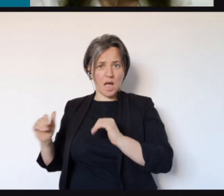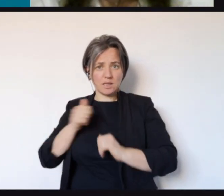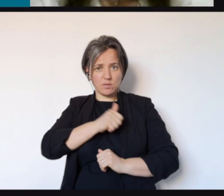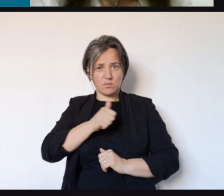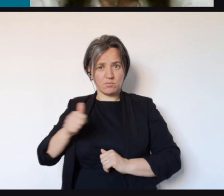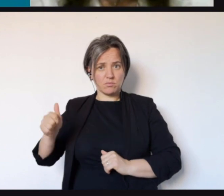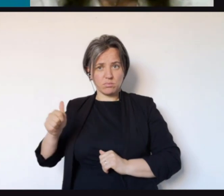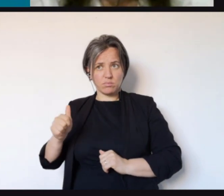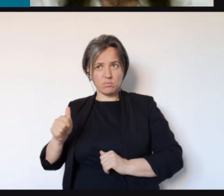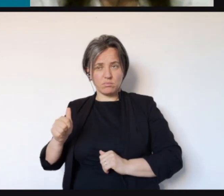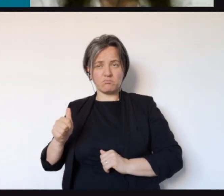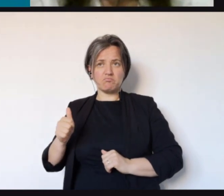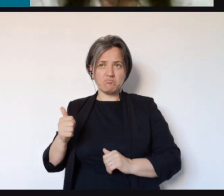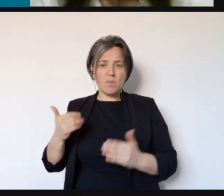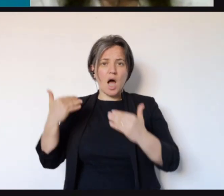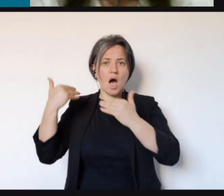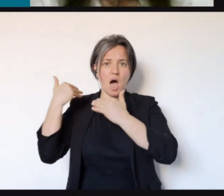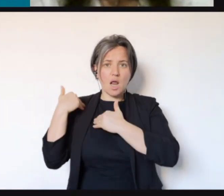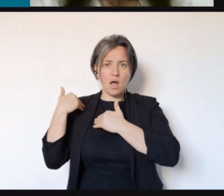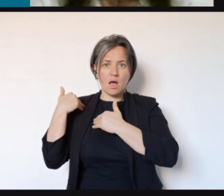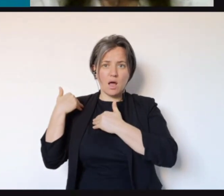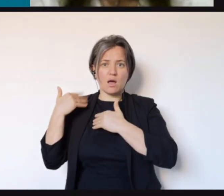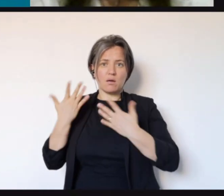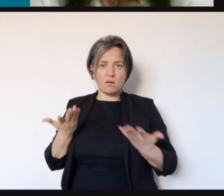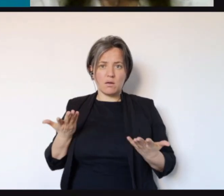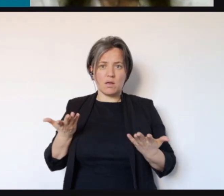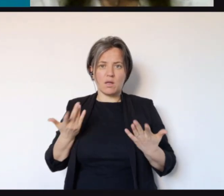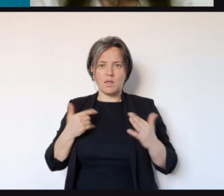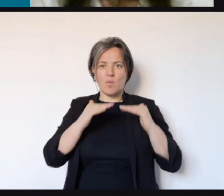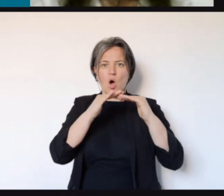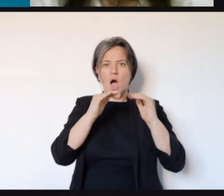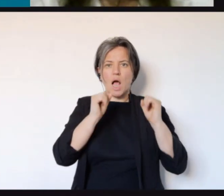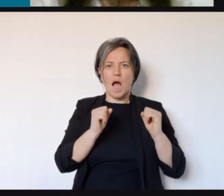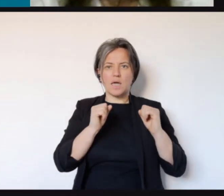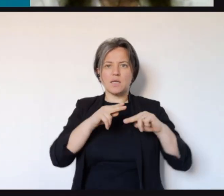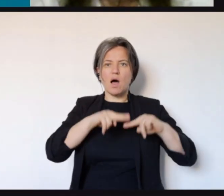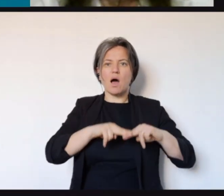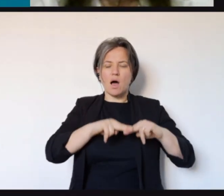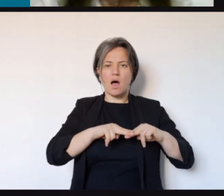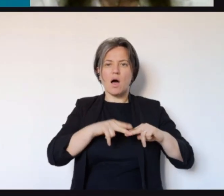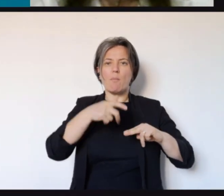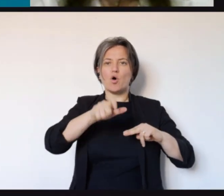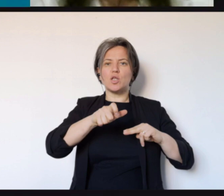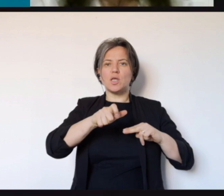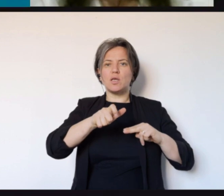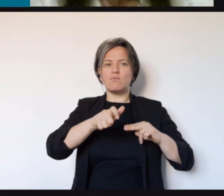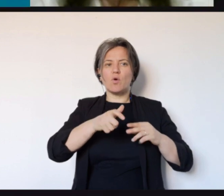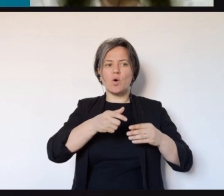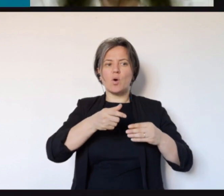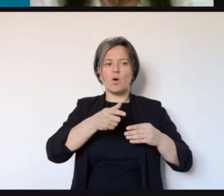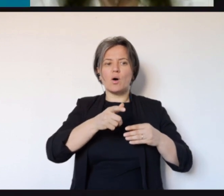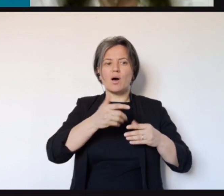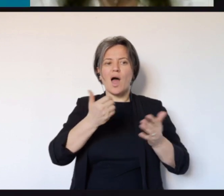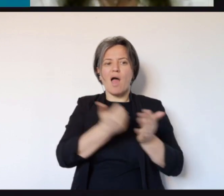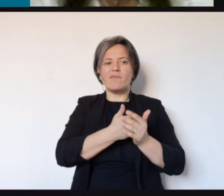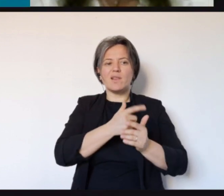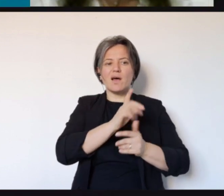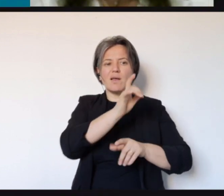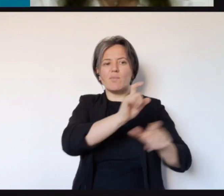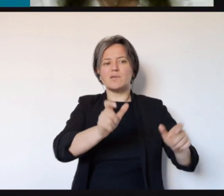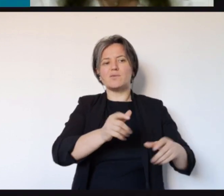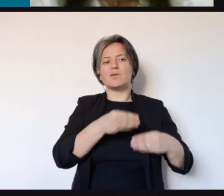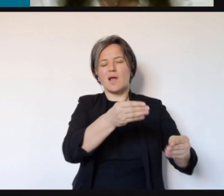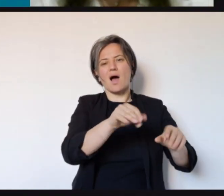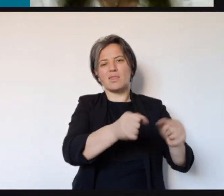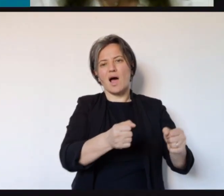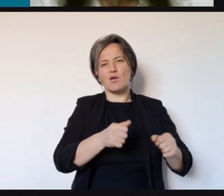noi eravamo anche responsabilizzati, stavamo lì, perché se no potevamo far male a qualcuno oltre che far